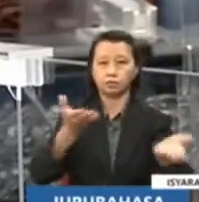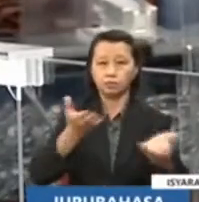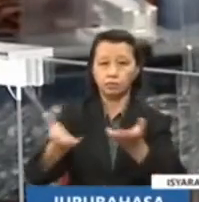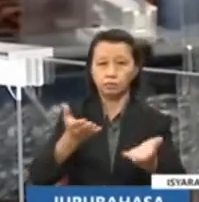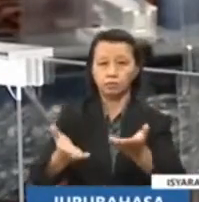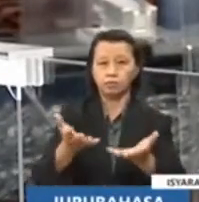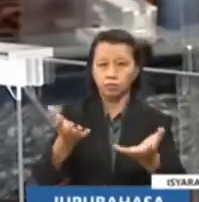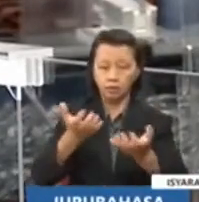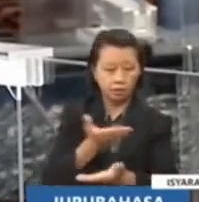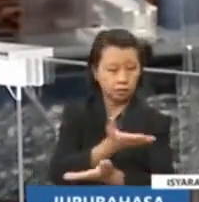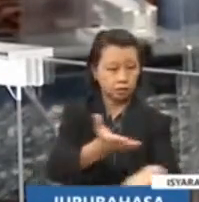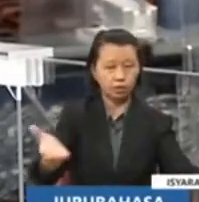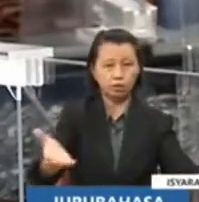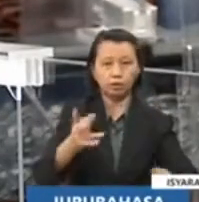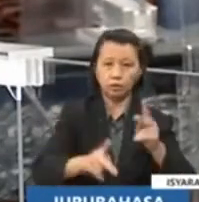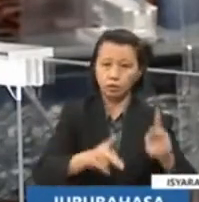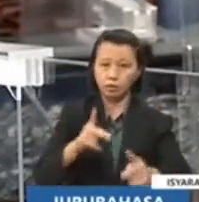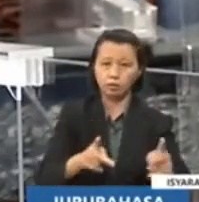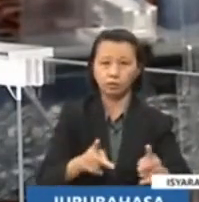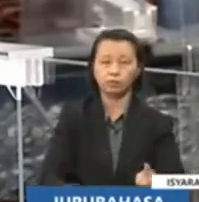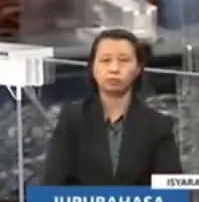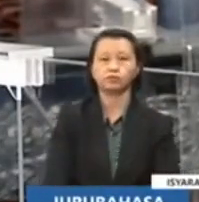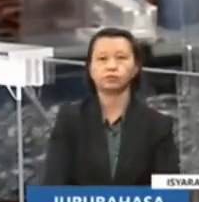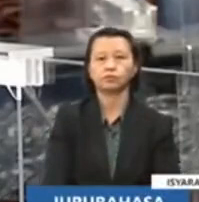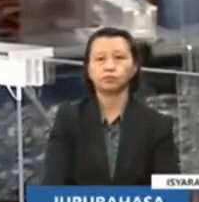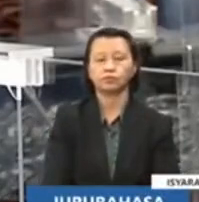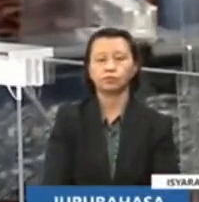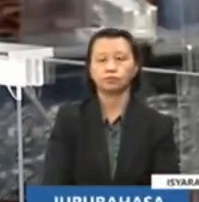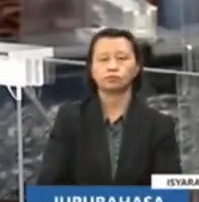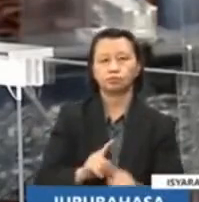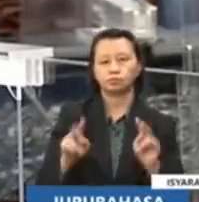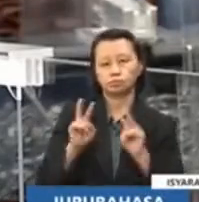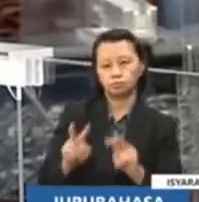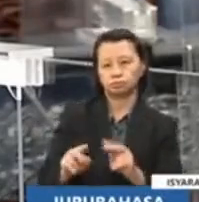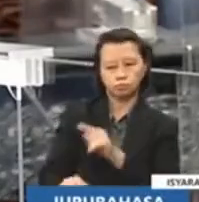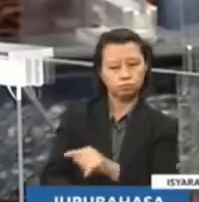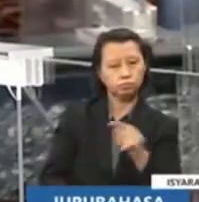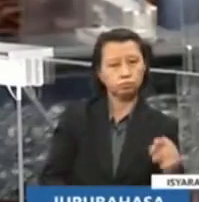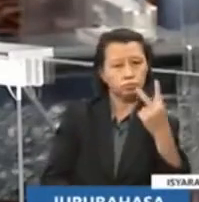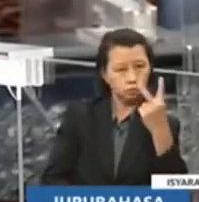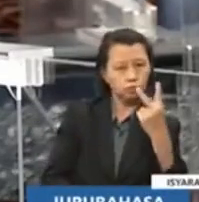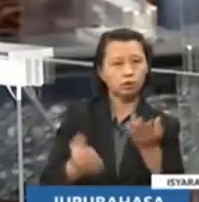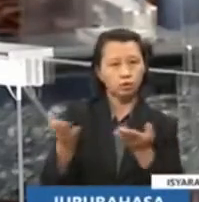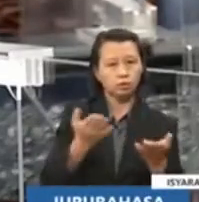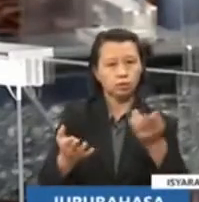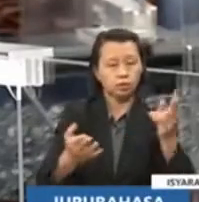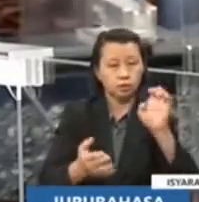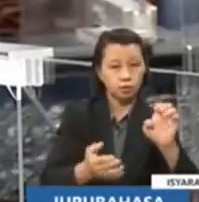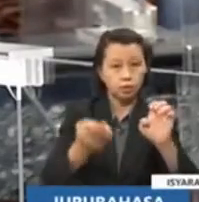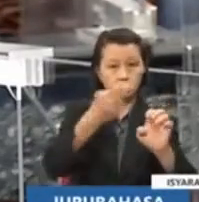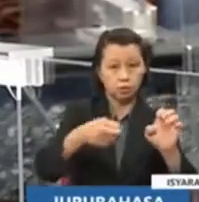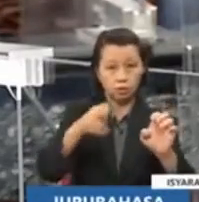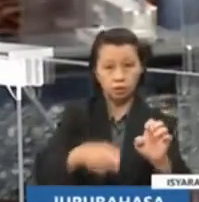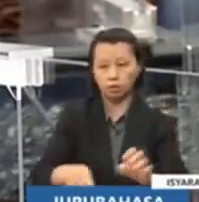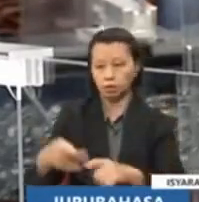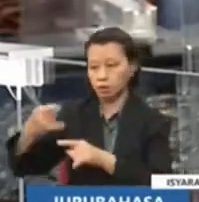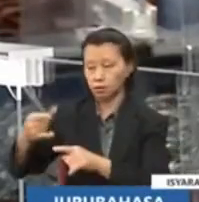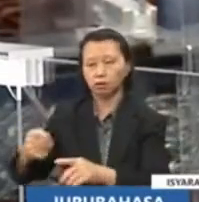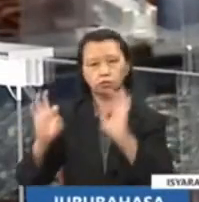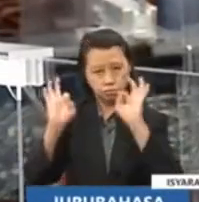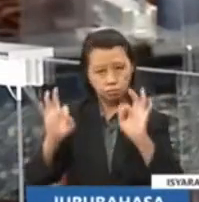yang dikehendaki oleh pengguna. Didapati kedua-dua perkhidmatan ini masih mempunyai